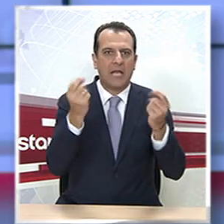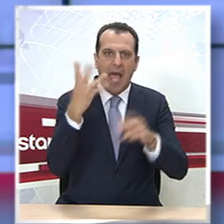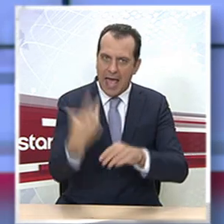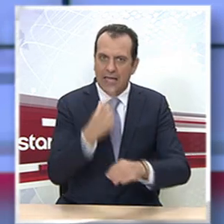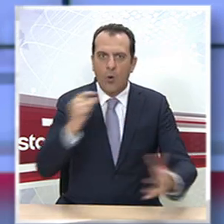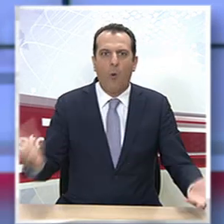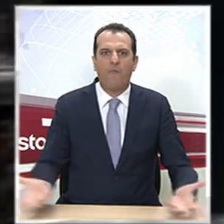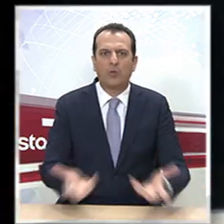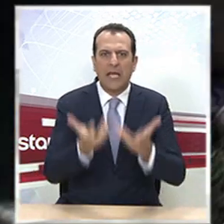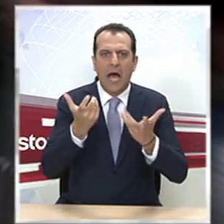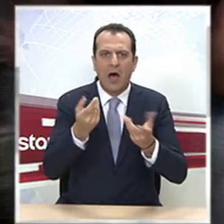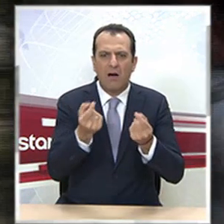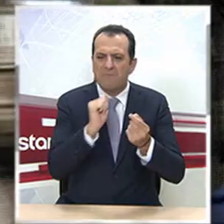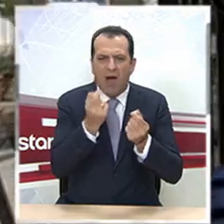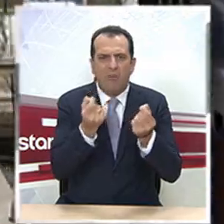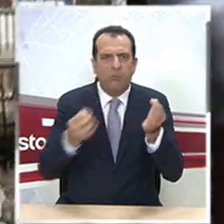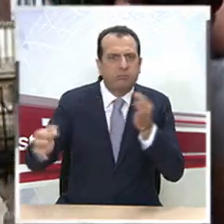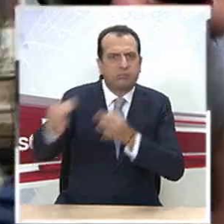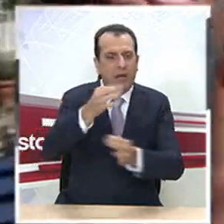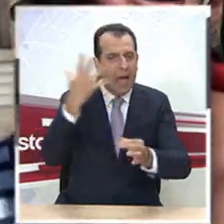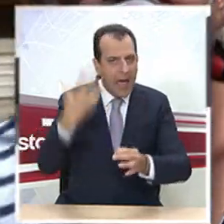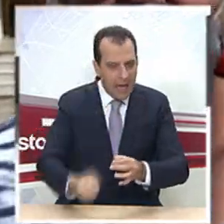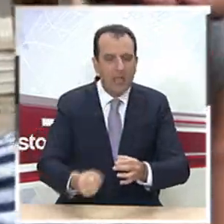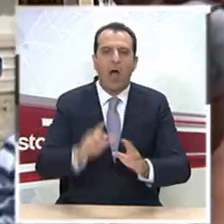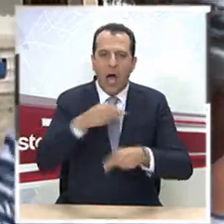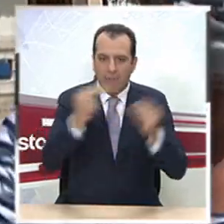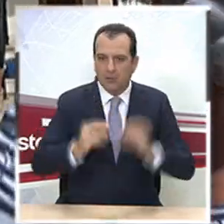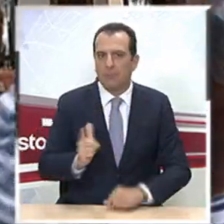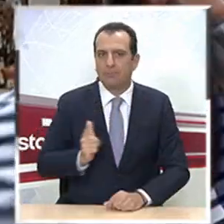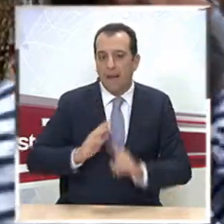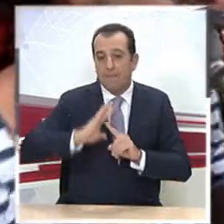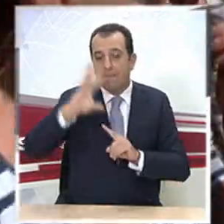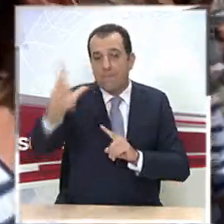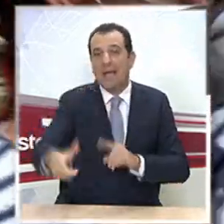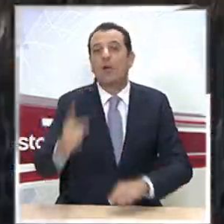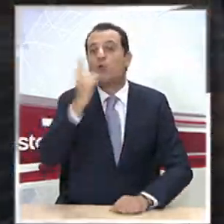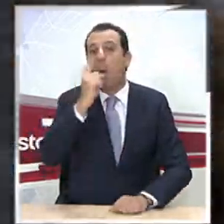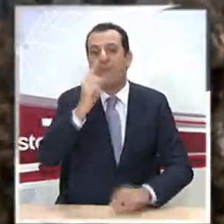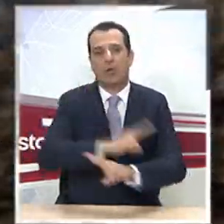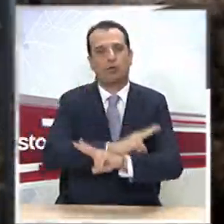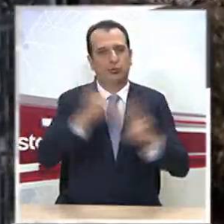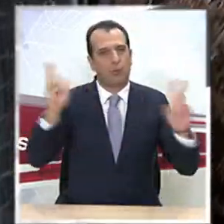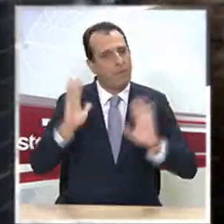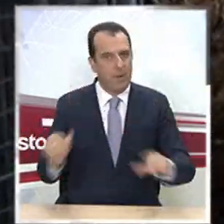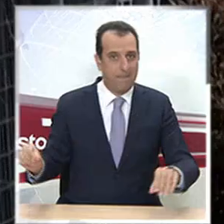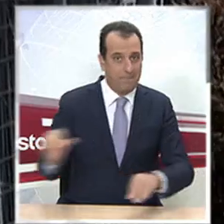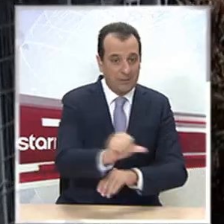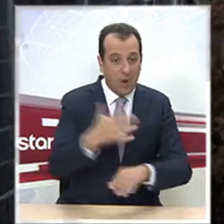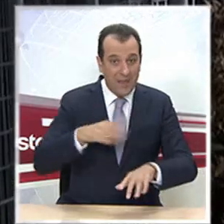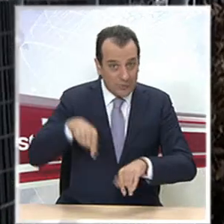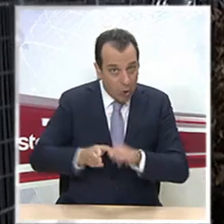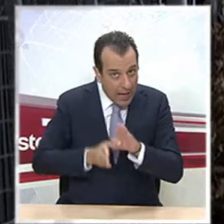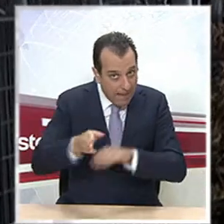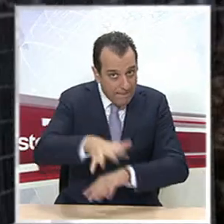άνθρακα. Σύμφωνα με τους ειδικούς, επικίνδυνα αιωρούμενα σωματίδια που προκλήθηκαν κατά την καύση παραμένουν στην ατμόσφαιρα και μόνο από τον Νοέμβριο και